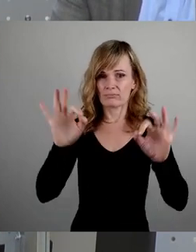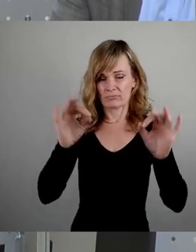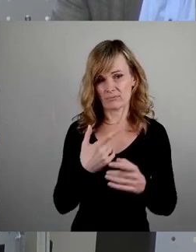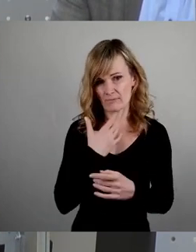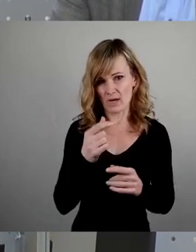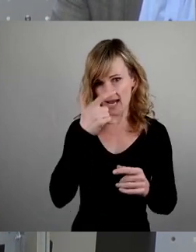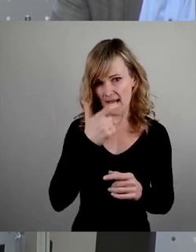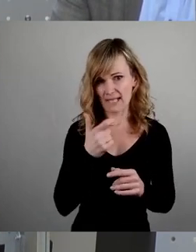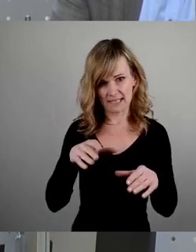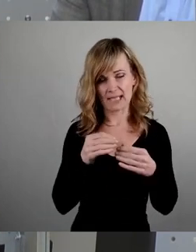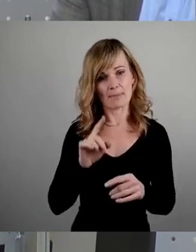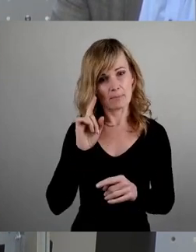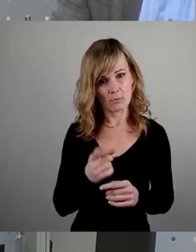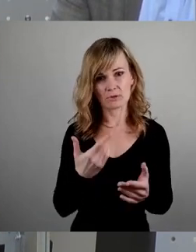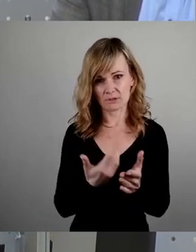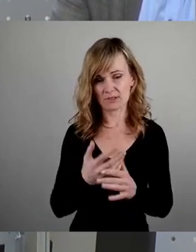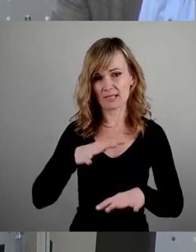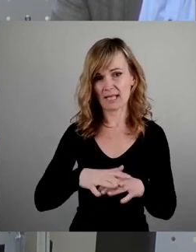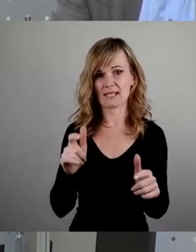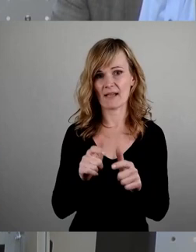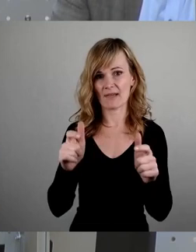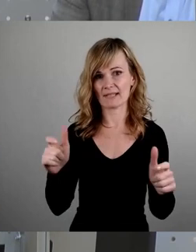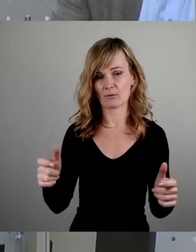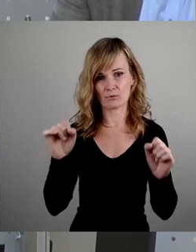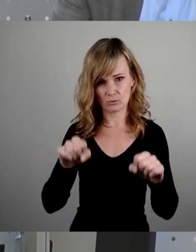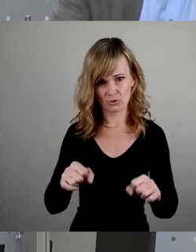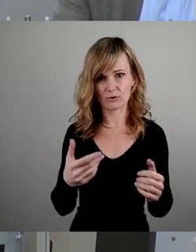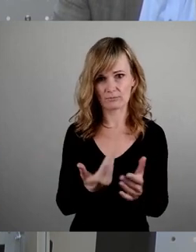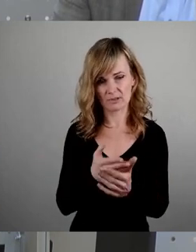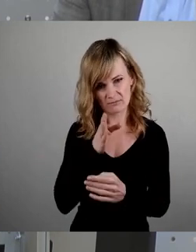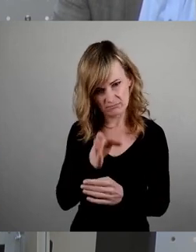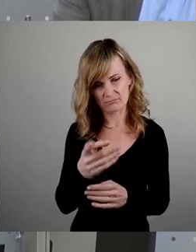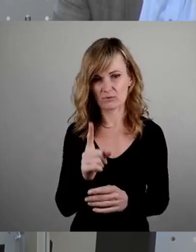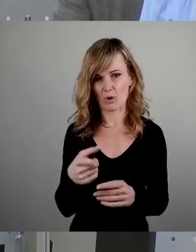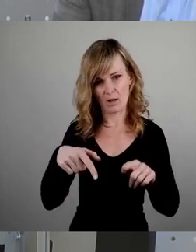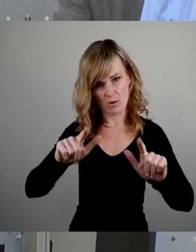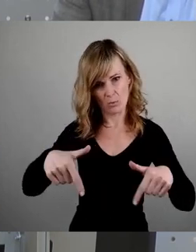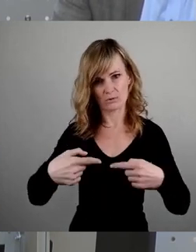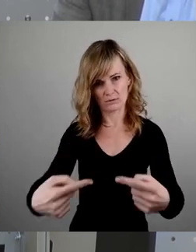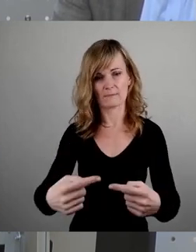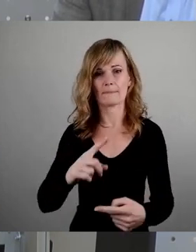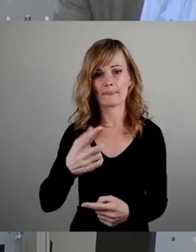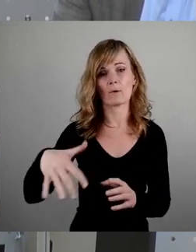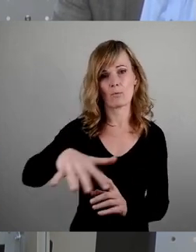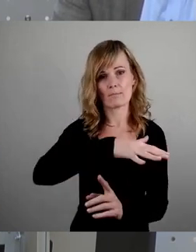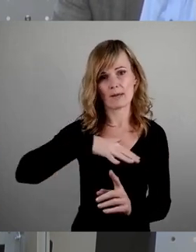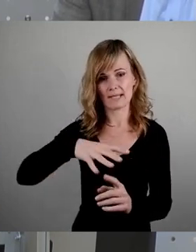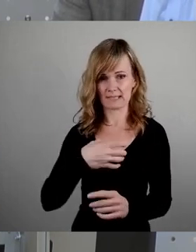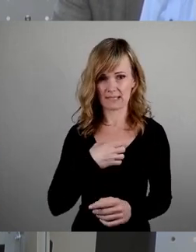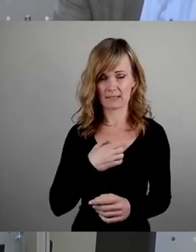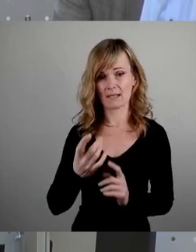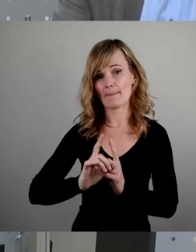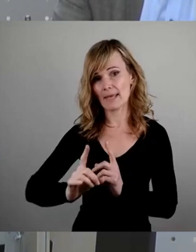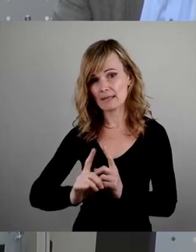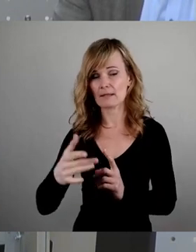gar nicht anders, als dieser Netzerweiterung zuzustimmen und diese auch zu forcieren. Denn vor allem im Umland Dresdens, bei den Einpendlern, gibt es noch ein erhebliches,